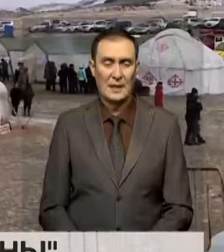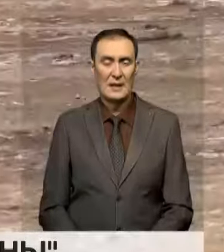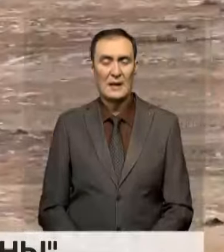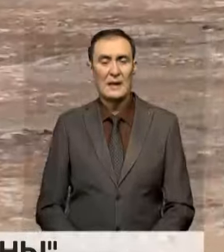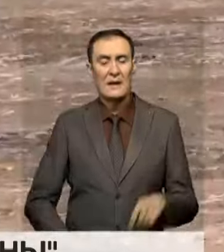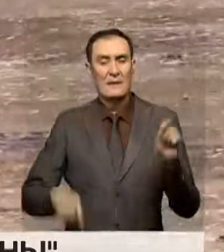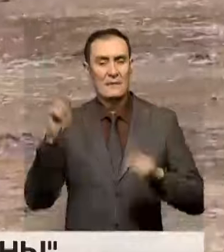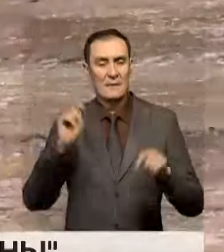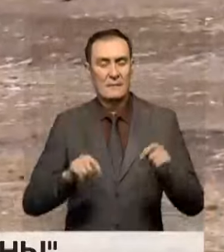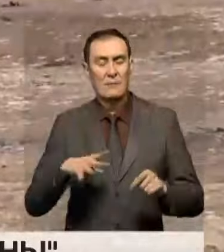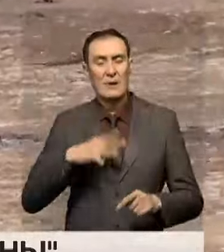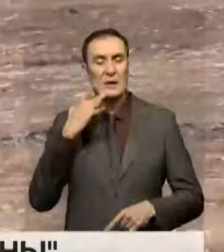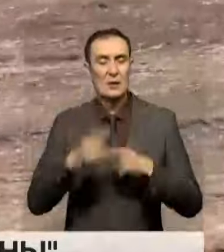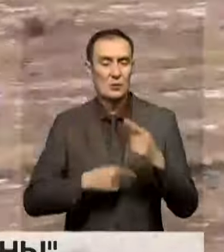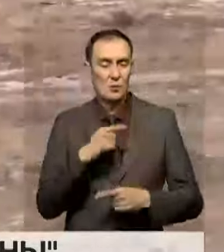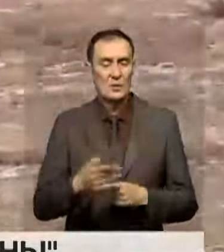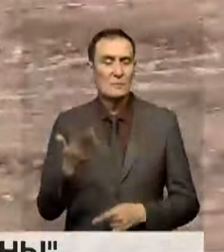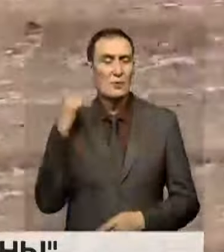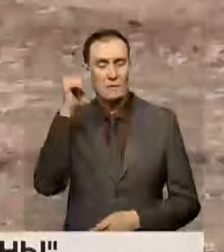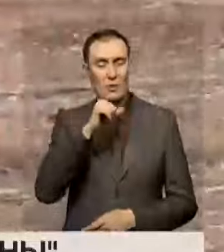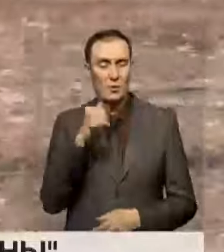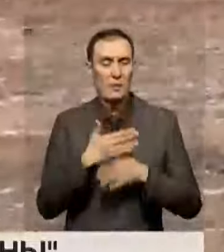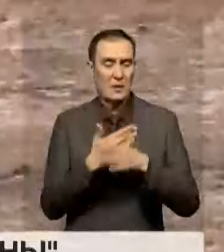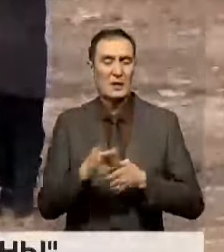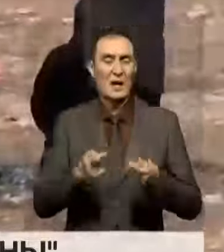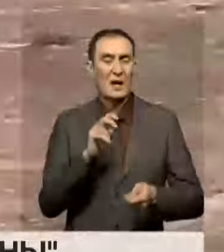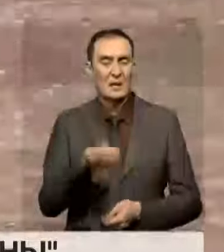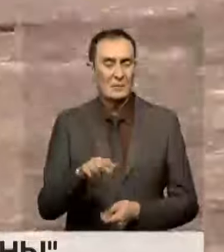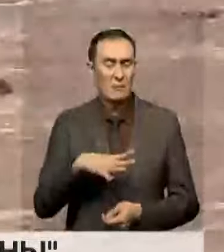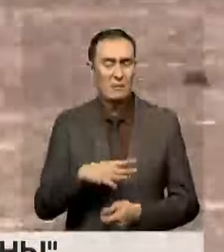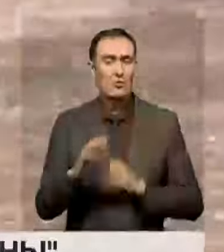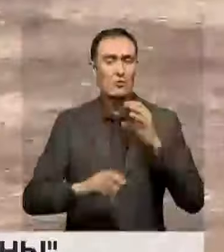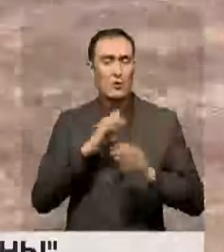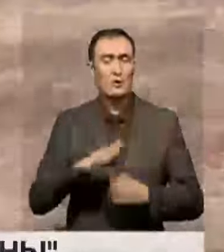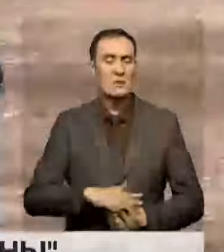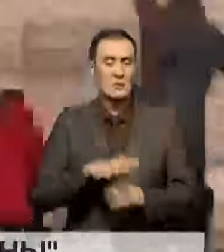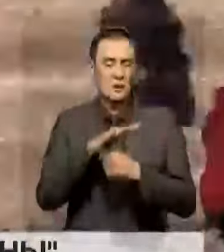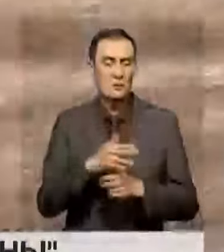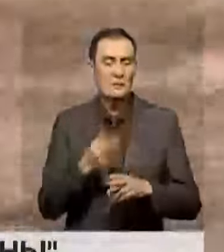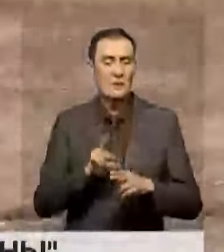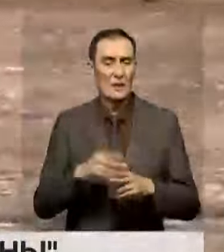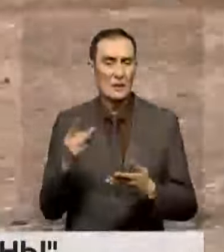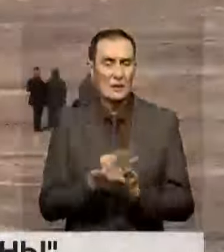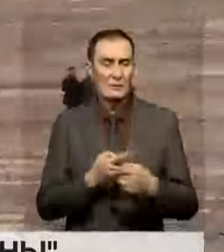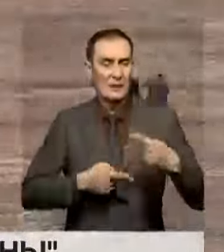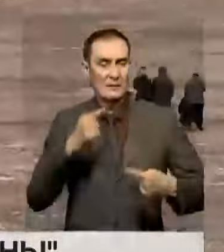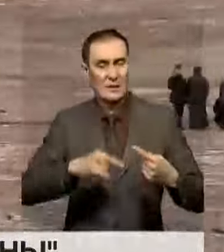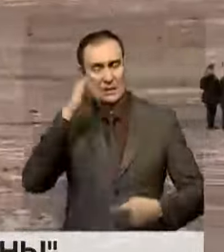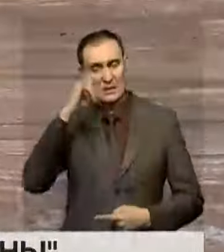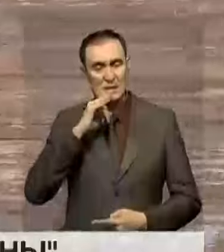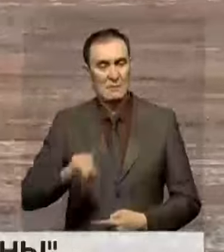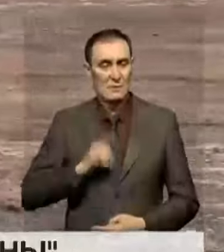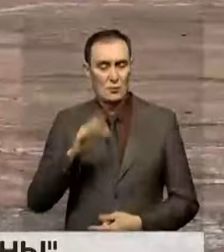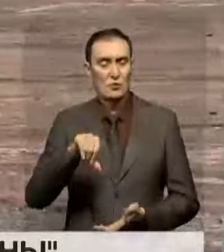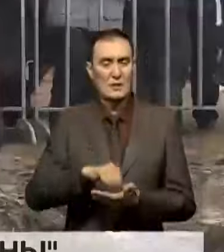Фестиваль «Шығыс Салбуруны» уже стал традиционным. С прошлого года при поддержке Акима области он обрел международный статус. В этот раз противостоять казахстанским беркучи